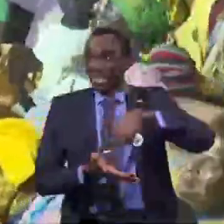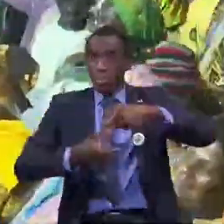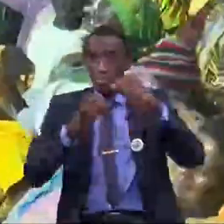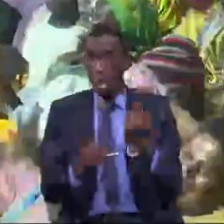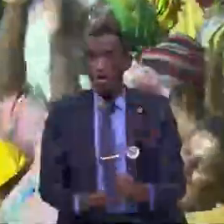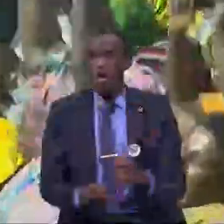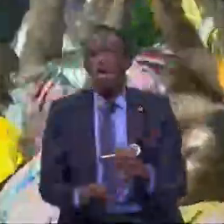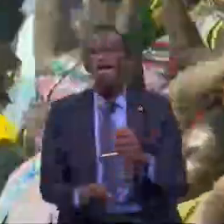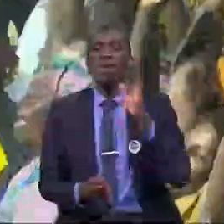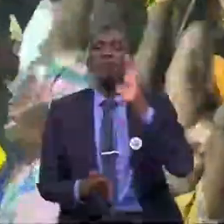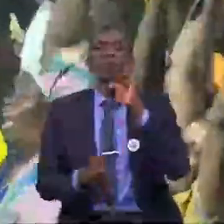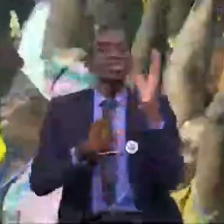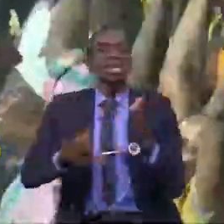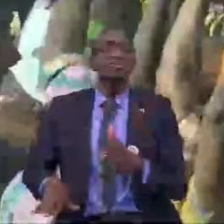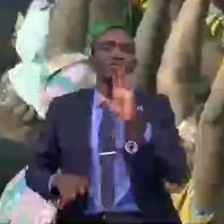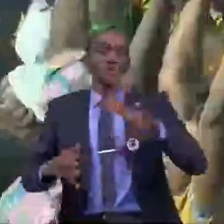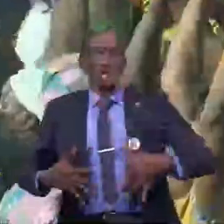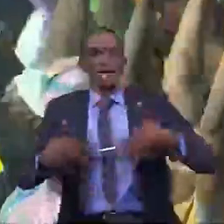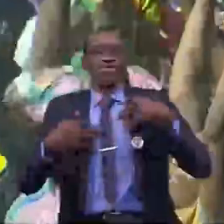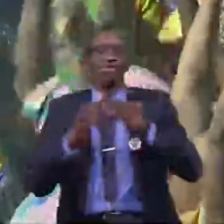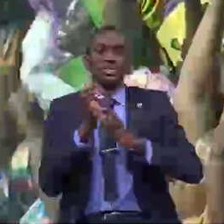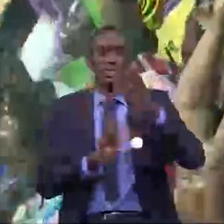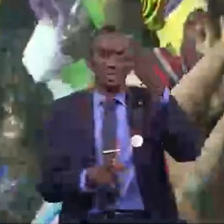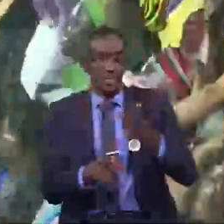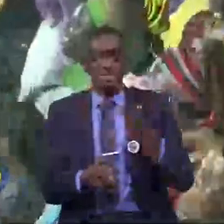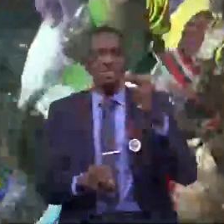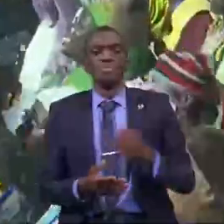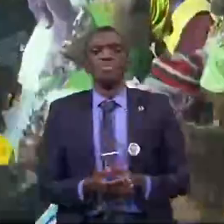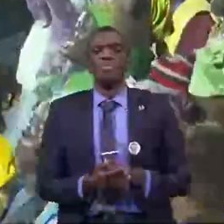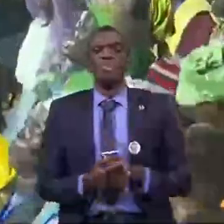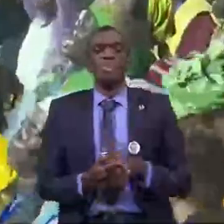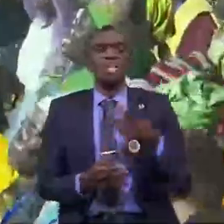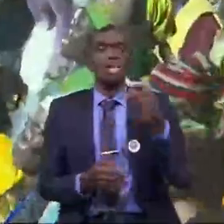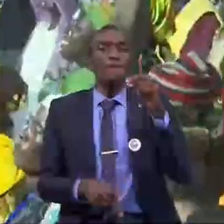Cette puissance qui te met debout ne quittera pas ta vie.